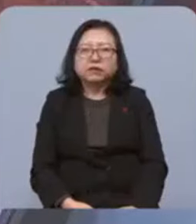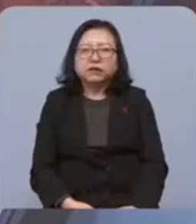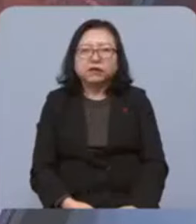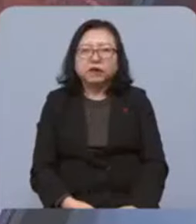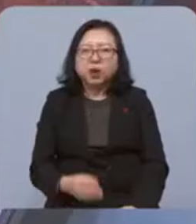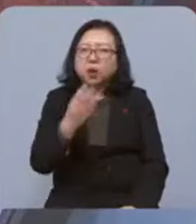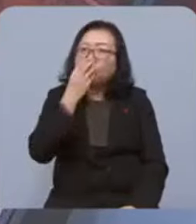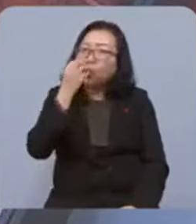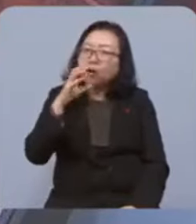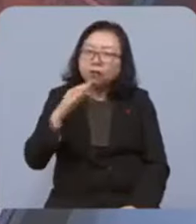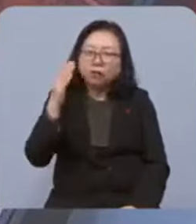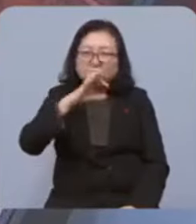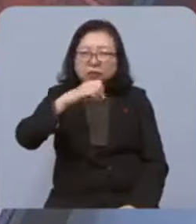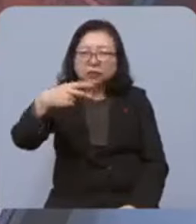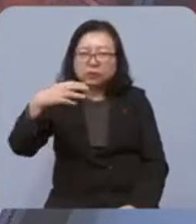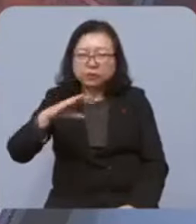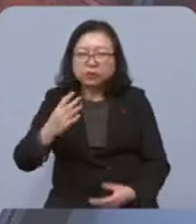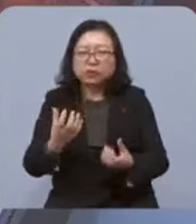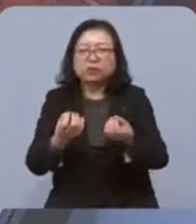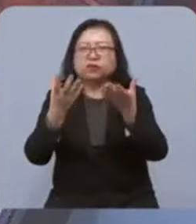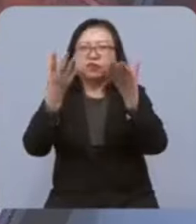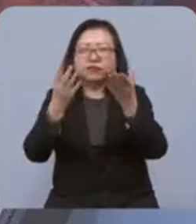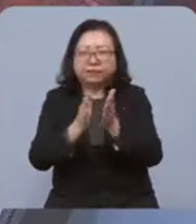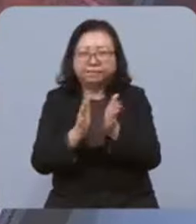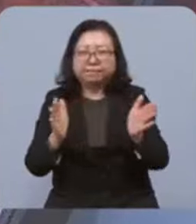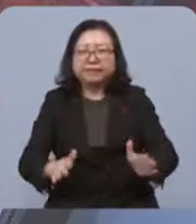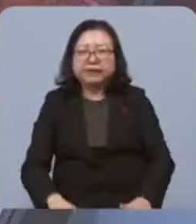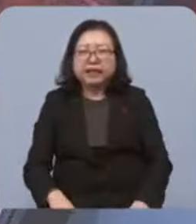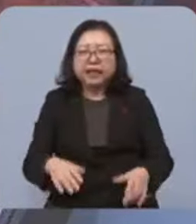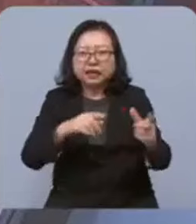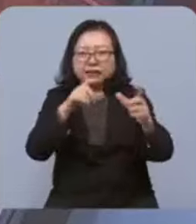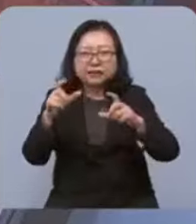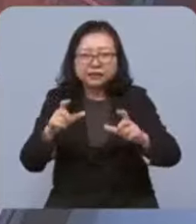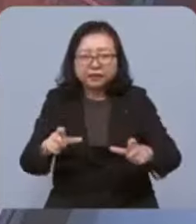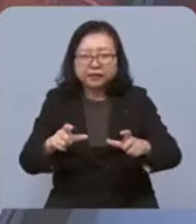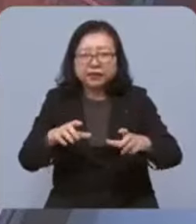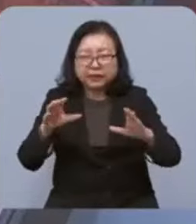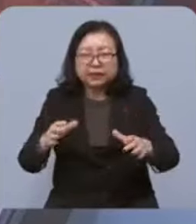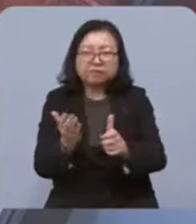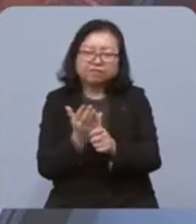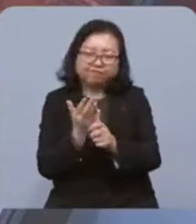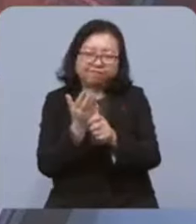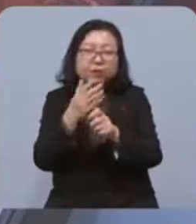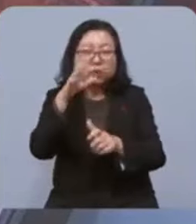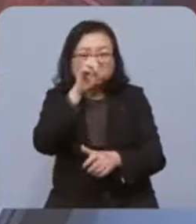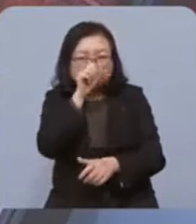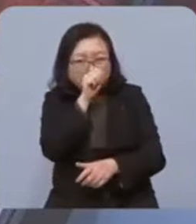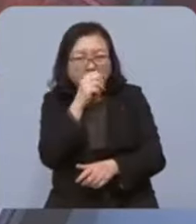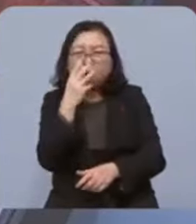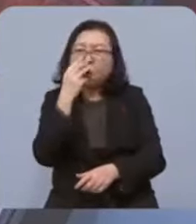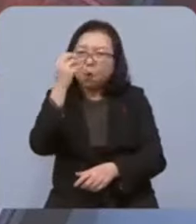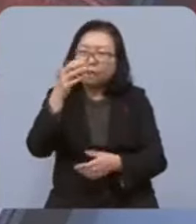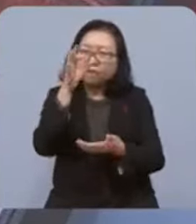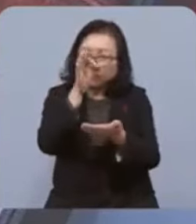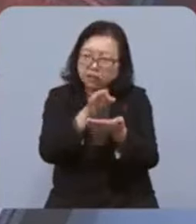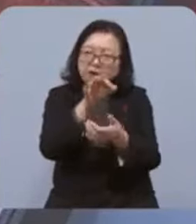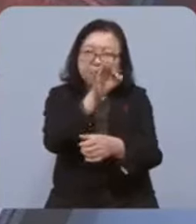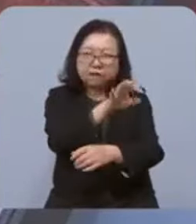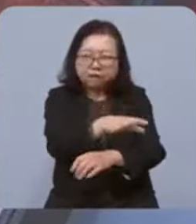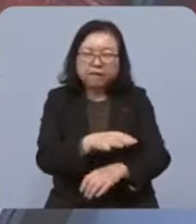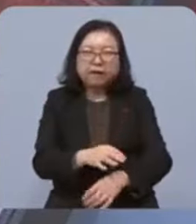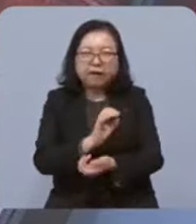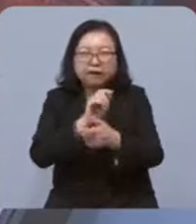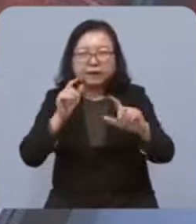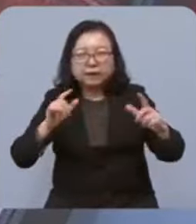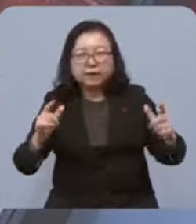곶감 해고장 영동에서 곶감 축제가 시작됐습니다. 지역의 농가가 생산한 품질 좋은 곶감을 저렴하게 구매할 수 있고